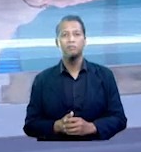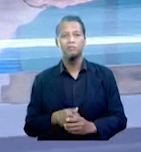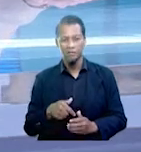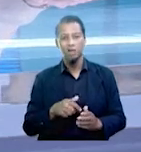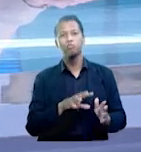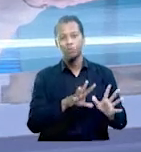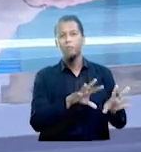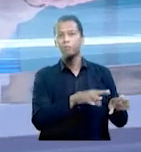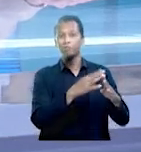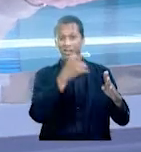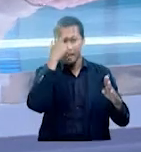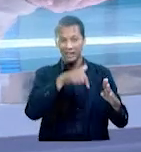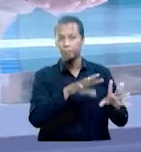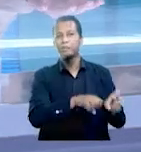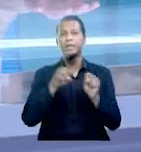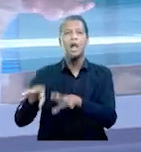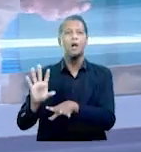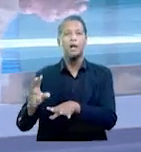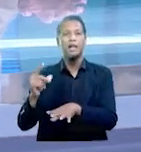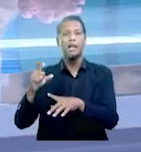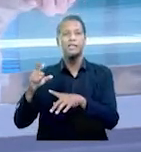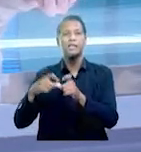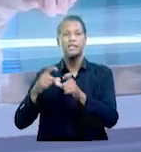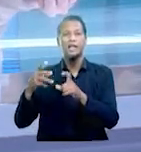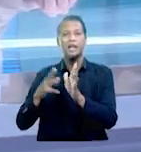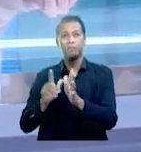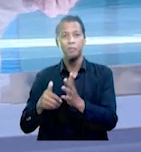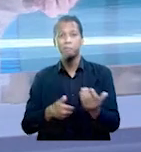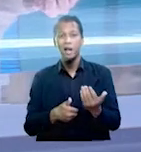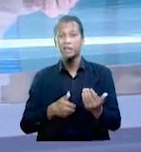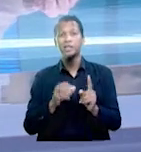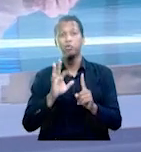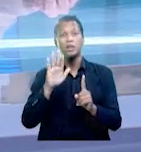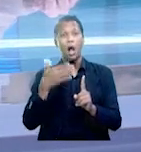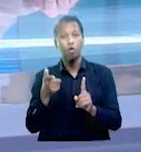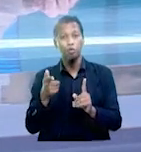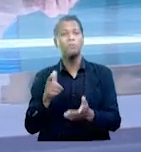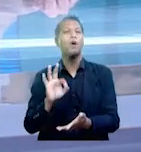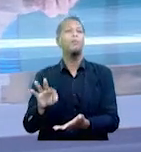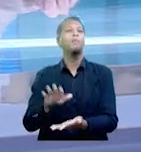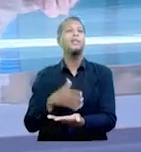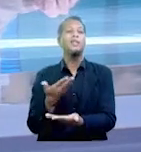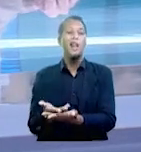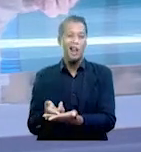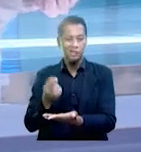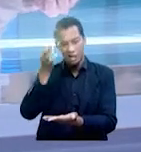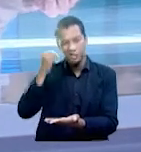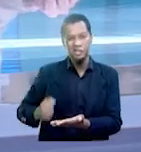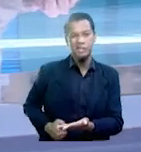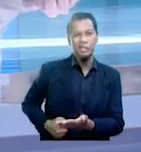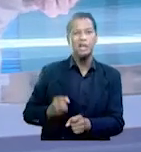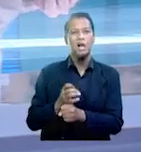Pemirsa, setelah berpindah-pindah rumah sakit hingga dirujuk dan dirawat di RSCM Jakarta, balita berusia 10 bulan meninggal dunia akibat